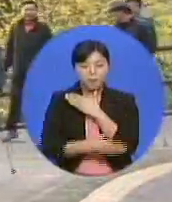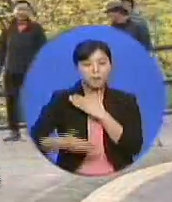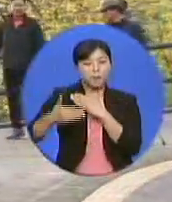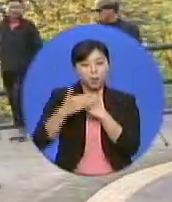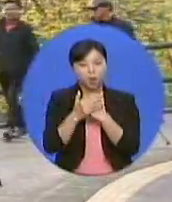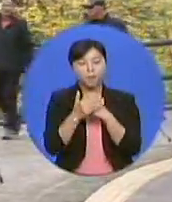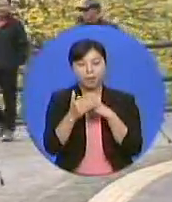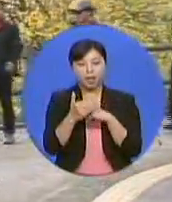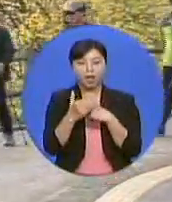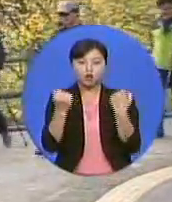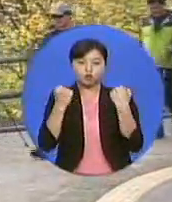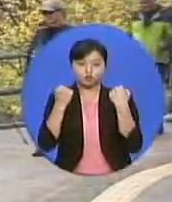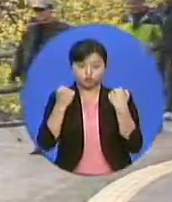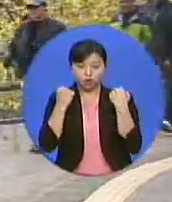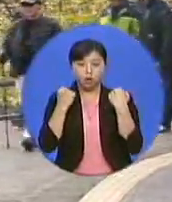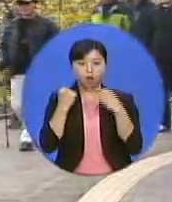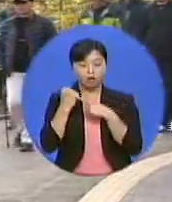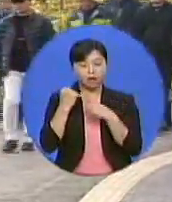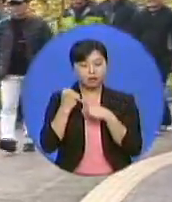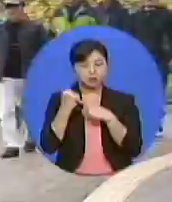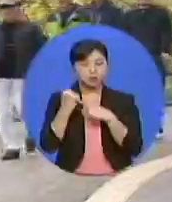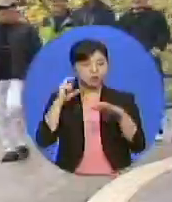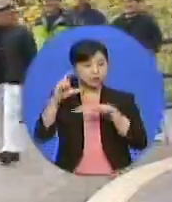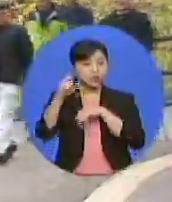생각해낸 운동 방법인 노르딕 워킹.